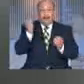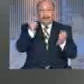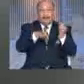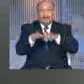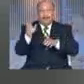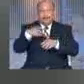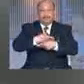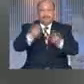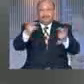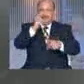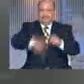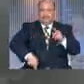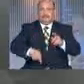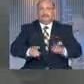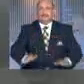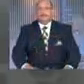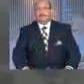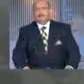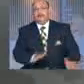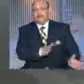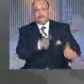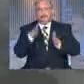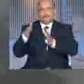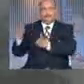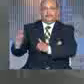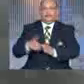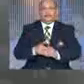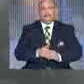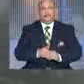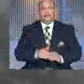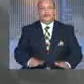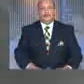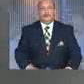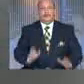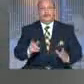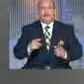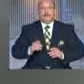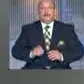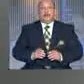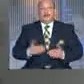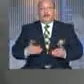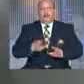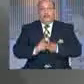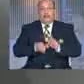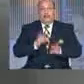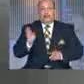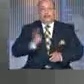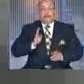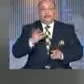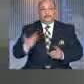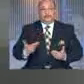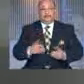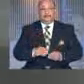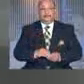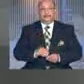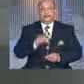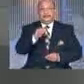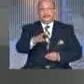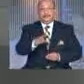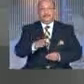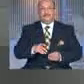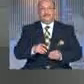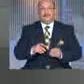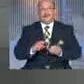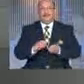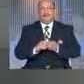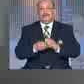أجلت المحكمة العسكرية الدائمة في صفاقس النظر في قضية شهداء مدينة الحامة إلى 24 من فبراير الجاري. كما تأجل أيضا